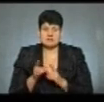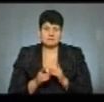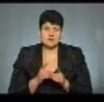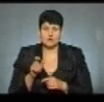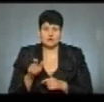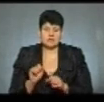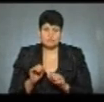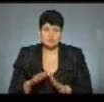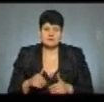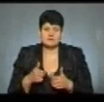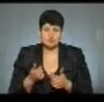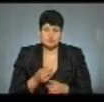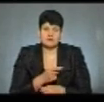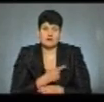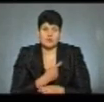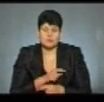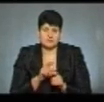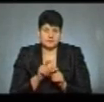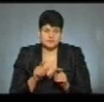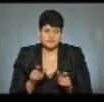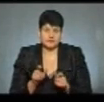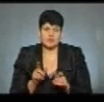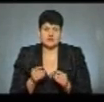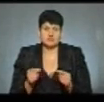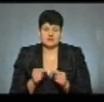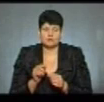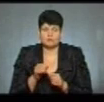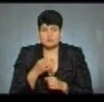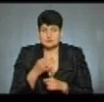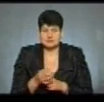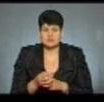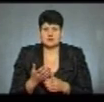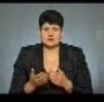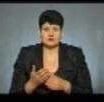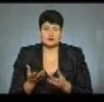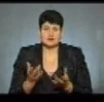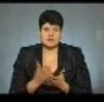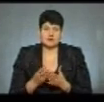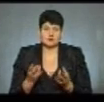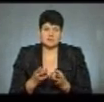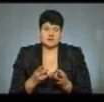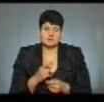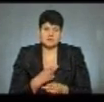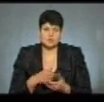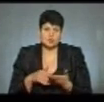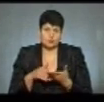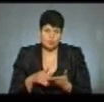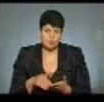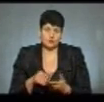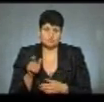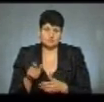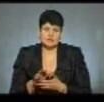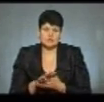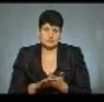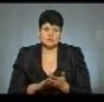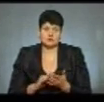людина може і звернутися куди. В лікувальний заклад, де їй чітко можуть сказати, якщо є якась необхідна медична допомога, значить людина далі